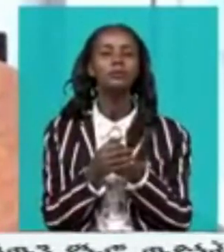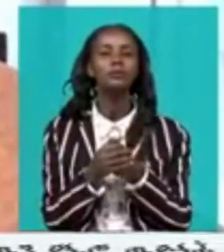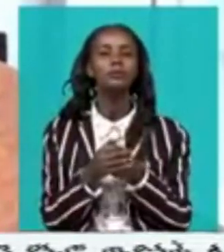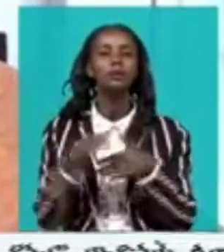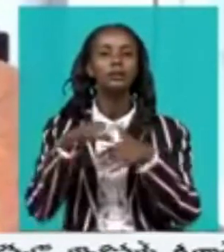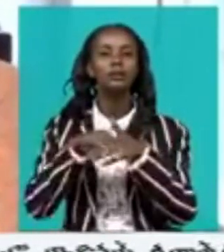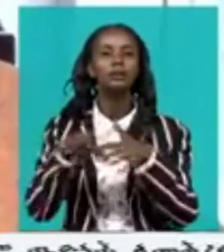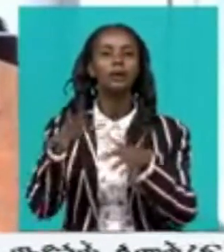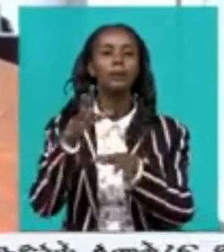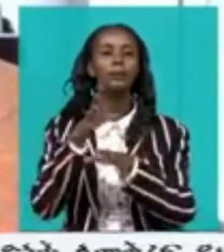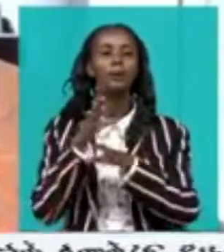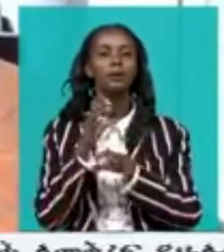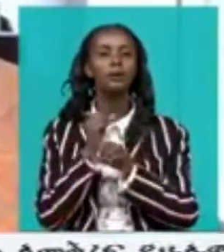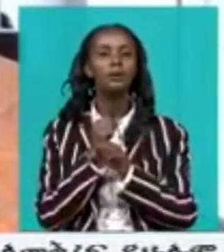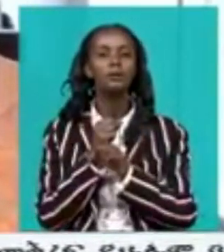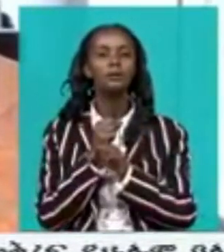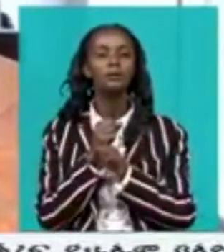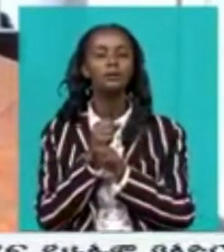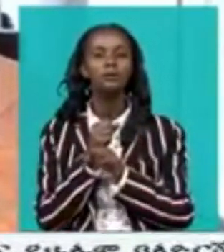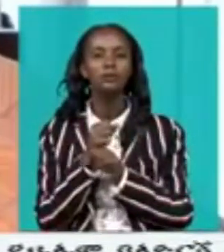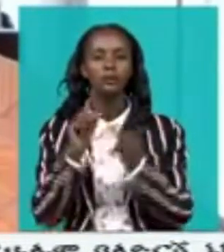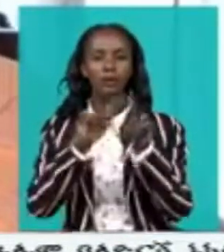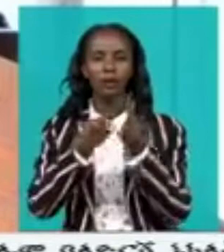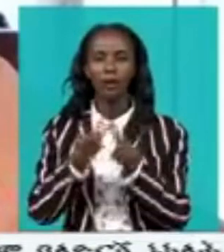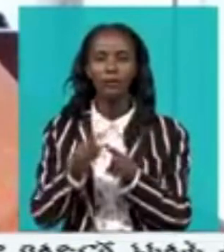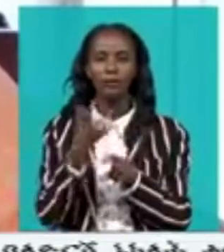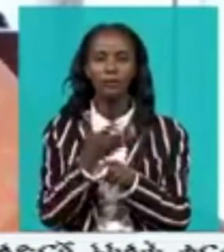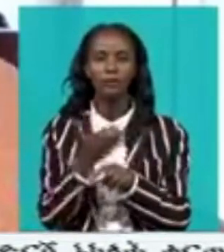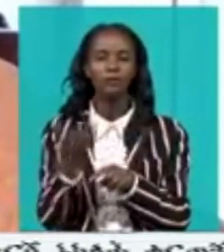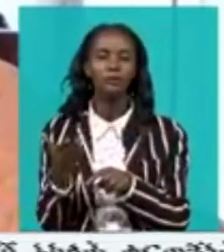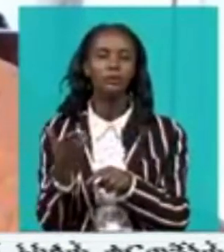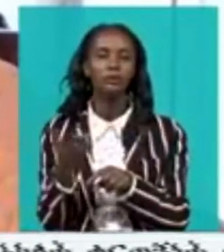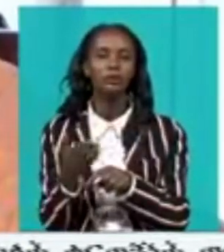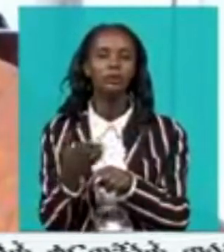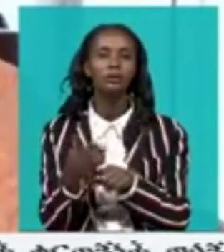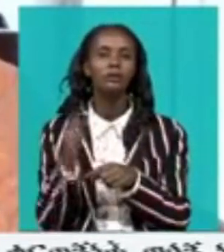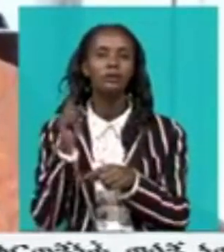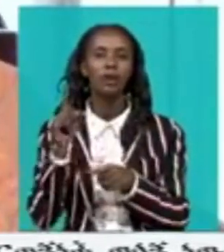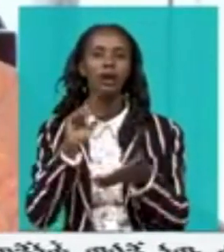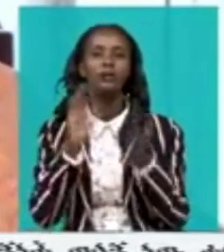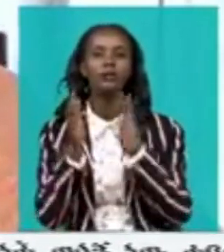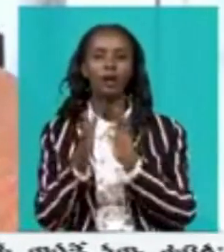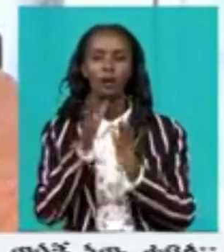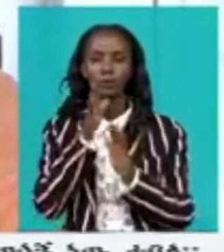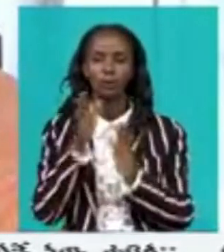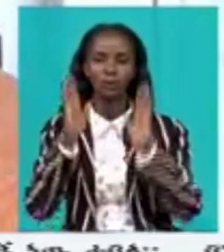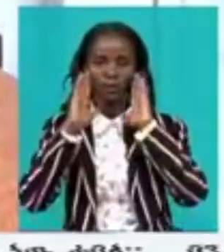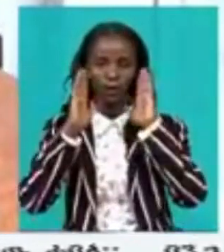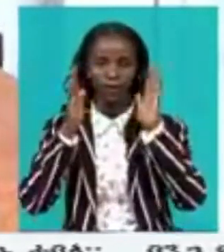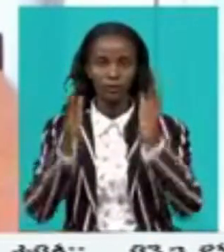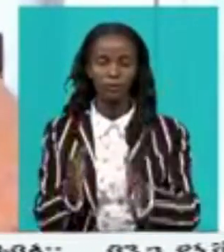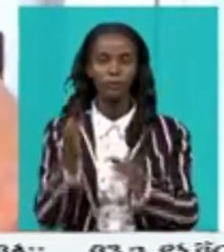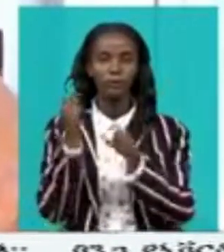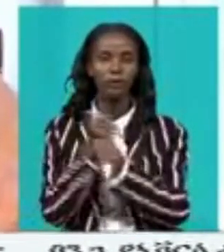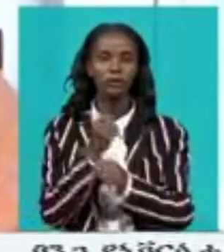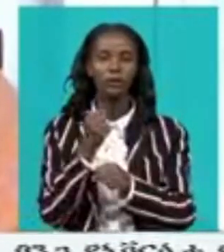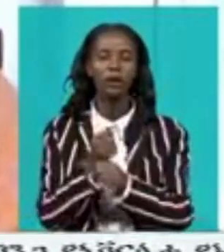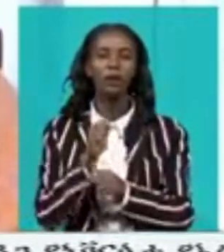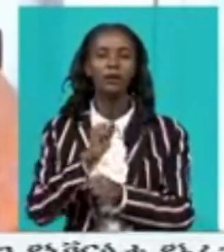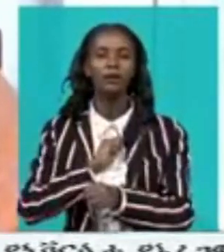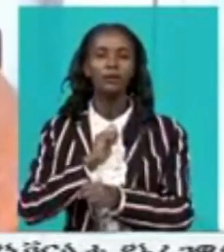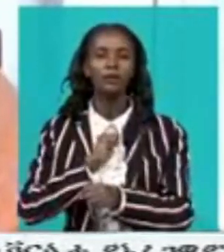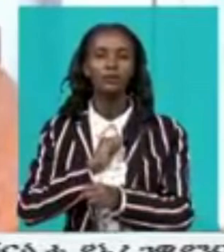ገንዘብ መቀበል፣ በእቃ ሽፋን፣ በተለያየ ነገር ነበርና ያ እንዳይሆን አተኩረን ልንሰራ